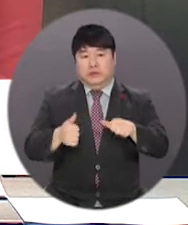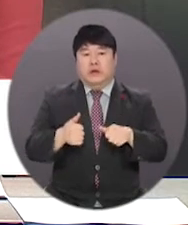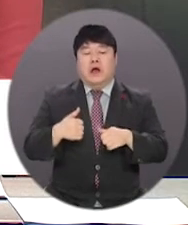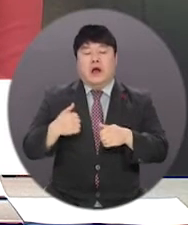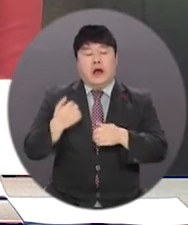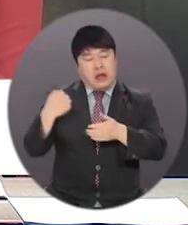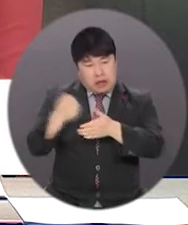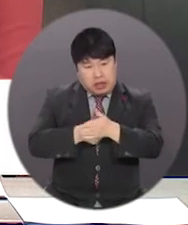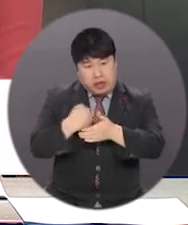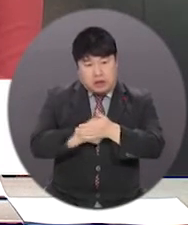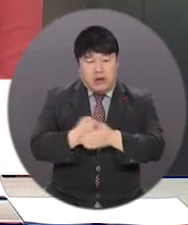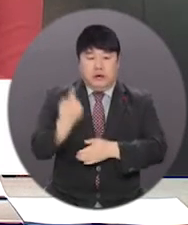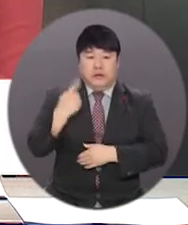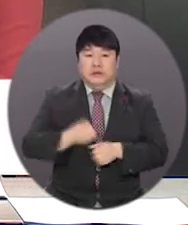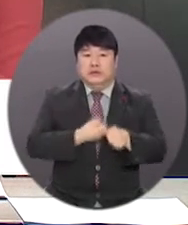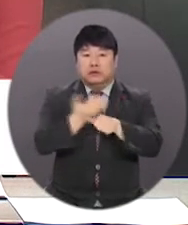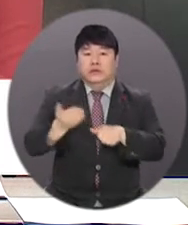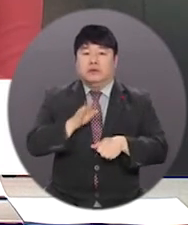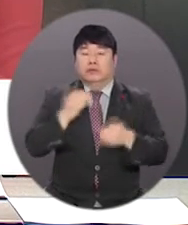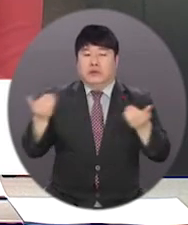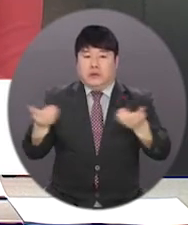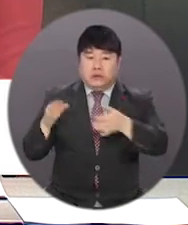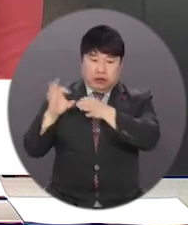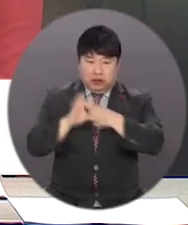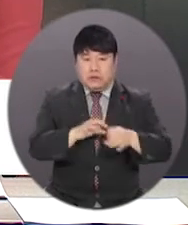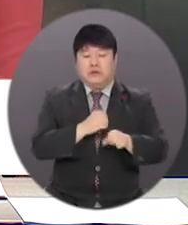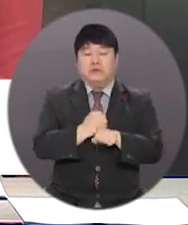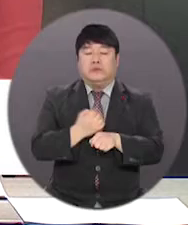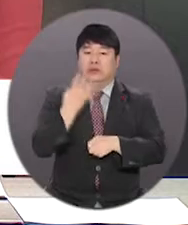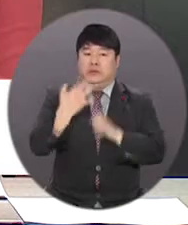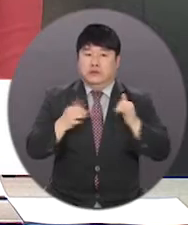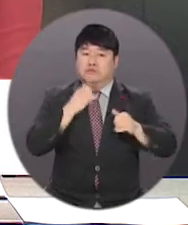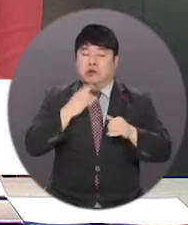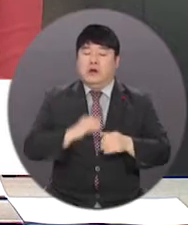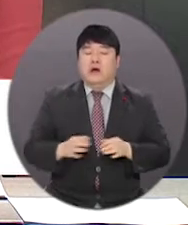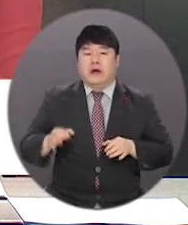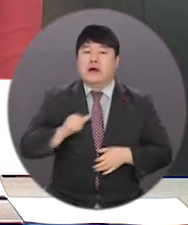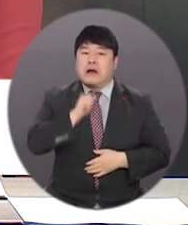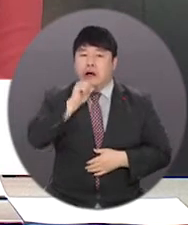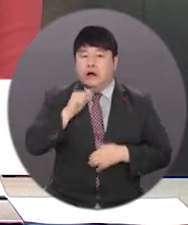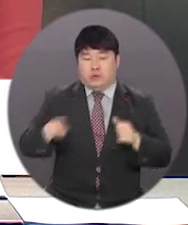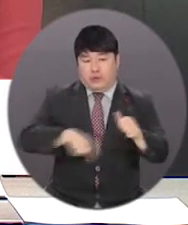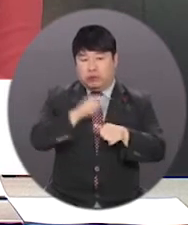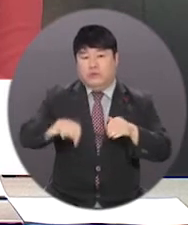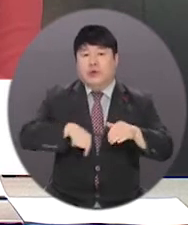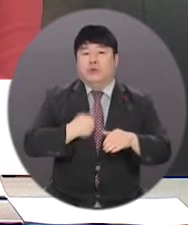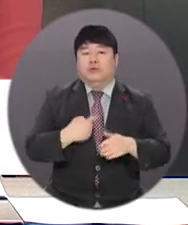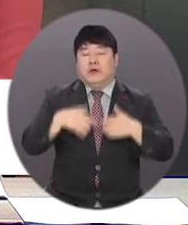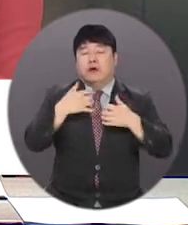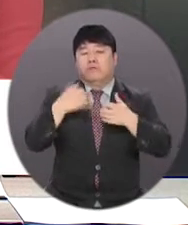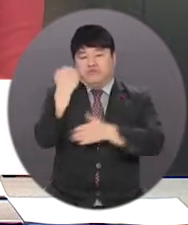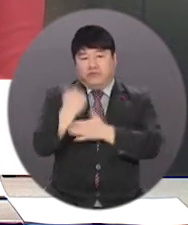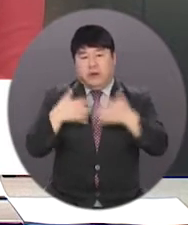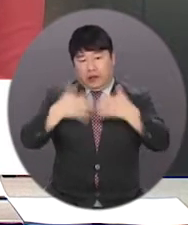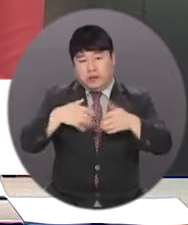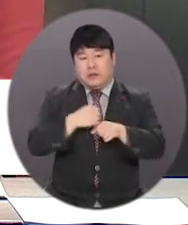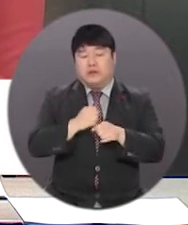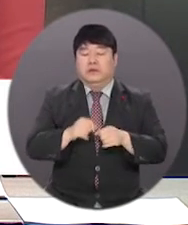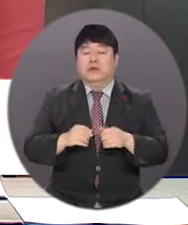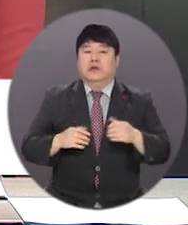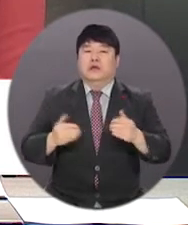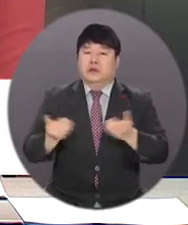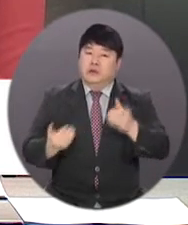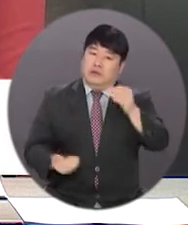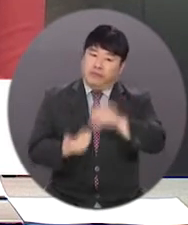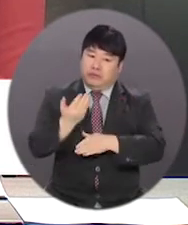어제 전해드렸는데요. 상시 근로자가 4명뿐인 영세한 환경에서 혼자 파쇄기 작업을 하다 변을 당했습니다.